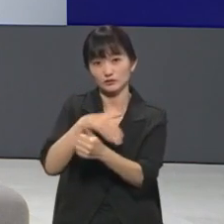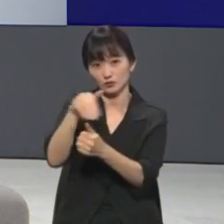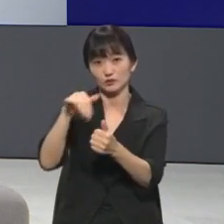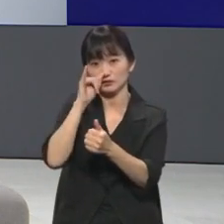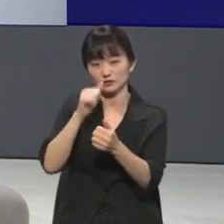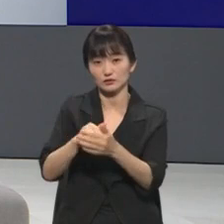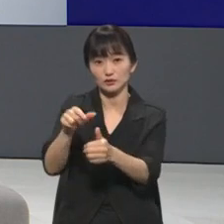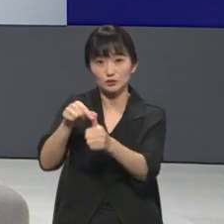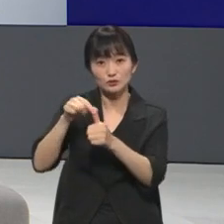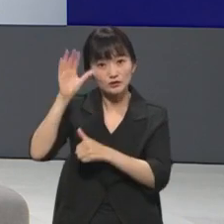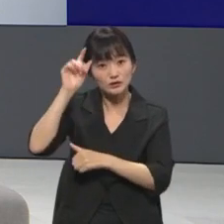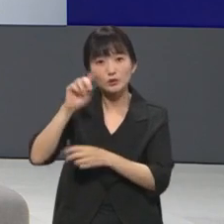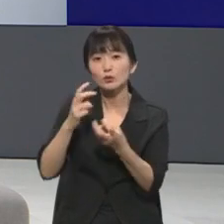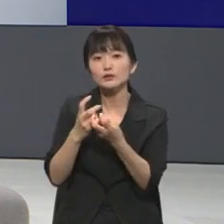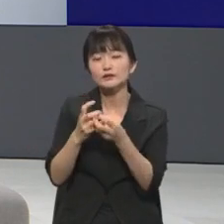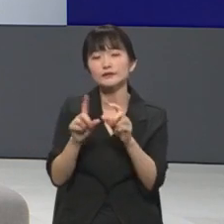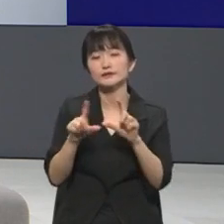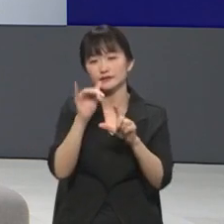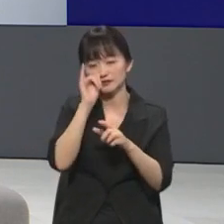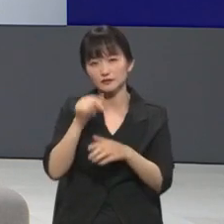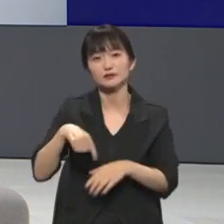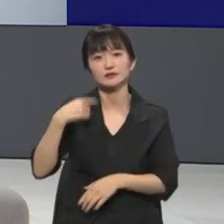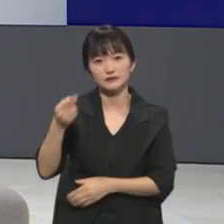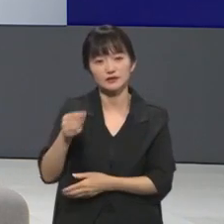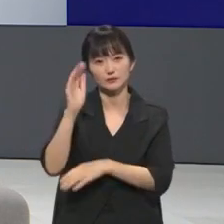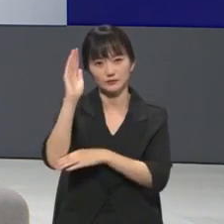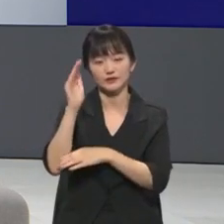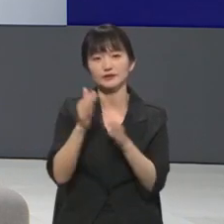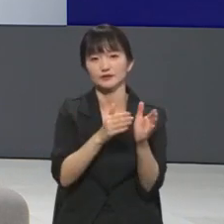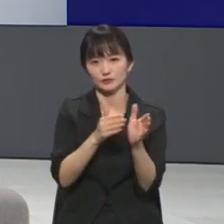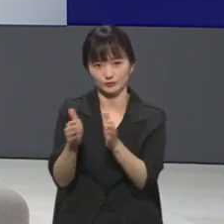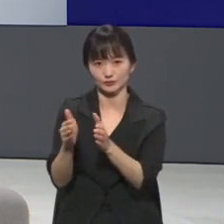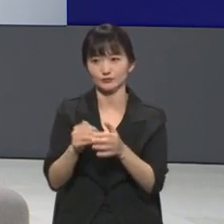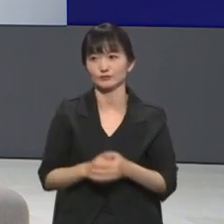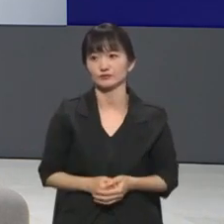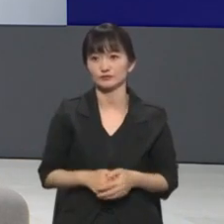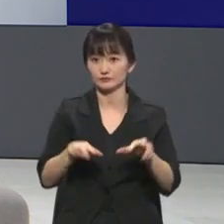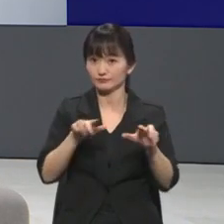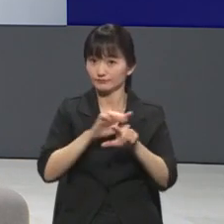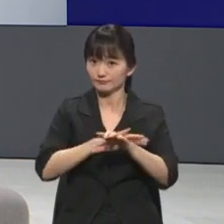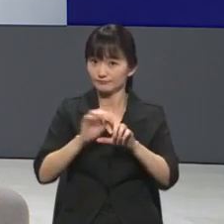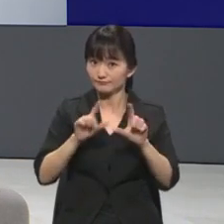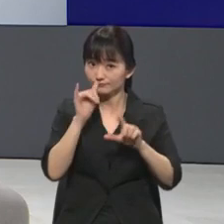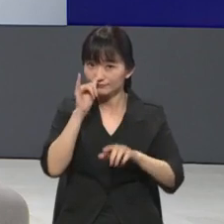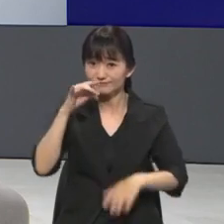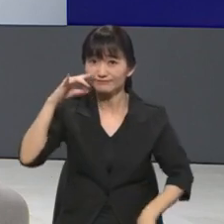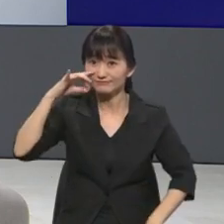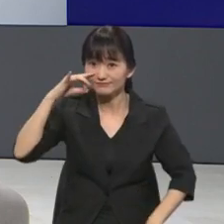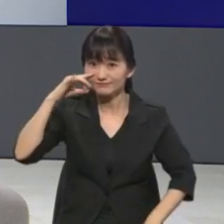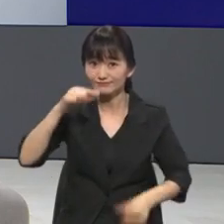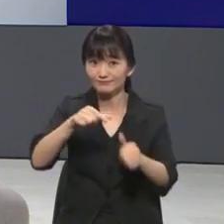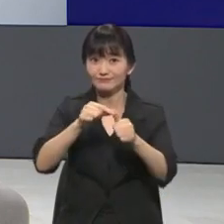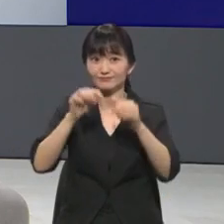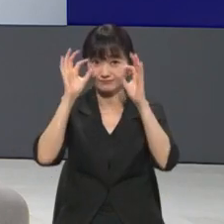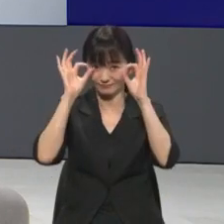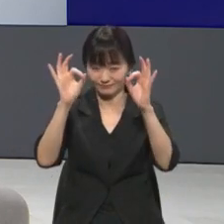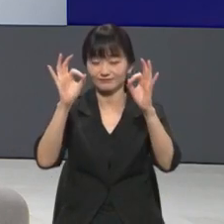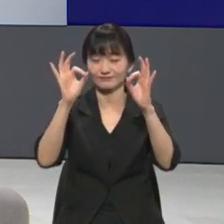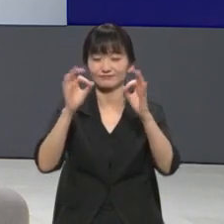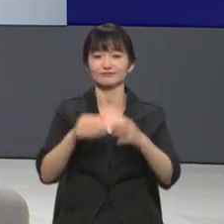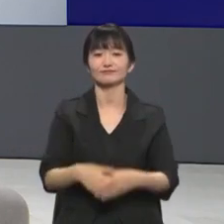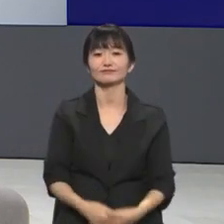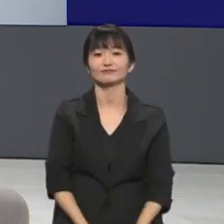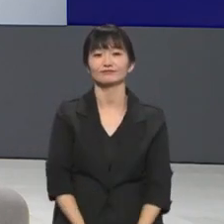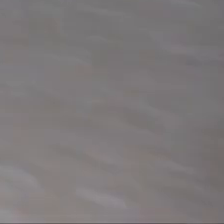이 구조된 반려견들을 어떻게 지내고 있을지 뒷이야기를 한번 준비해봤습니다. 지금 잘 지내고 있는지 진짜 궁금합니다. 자, 구조해